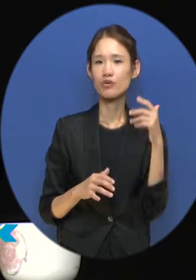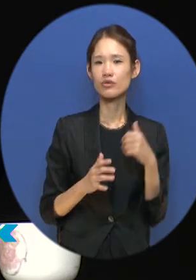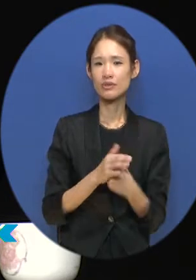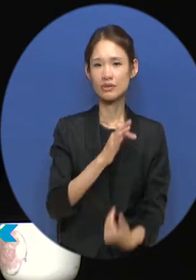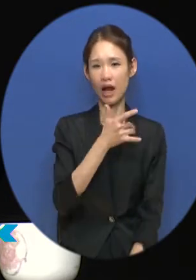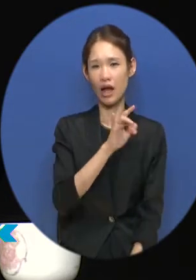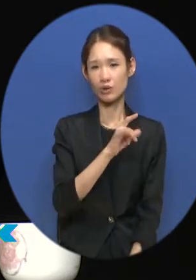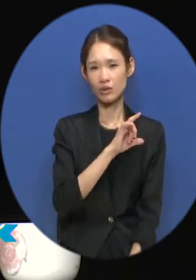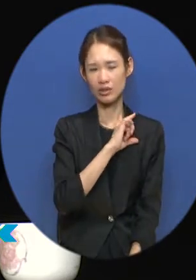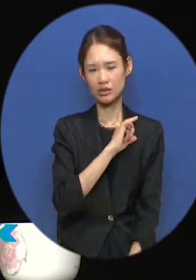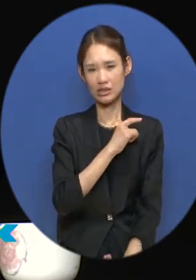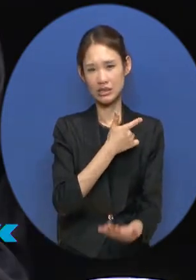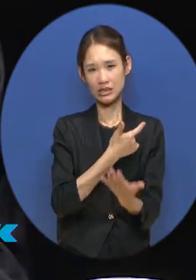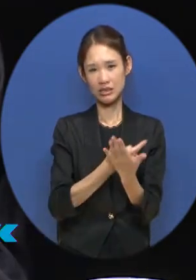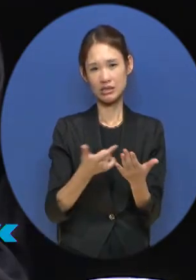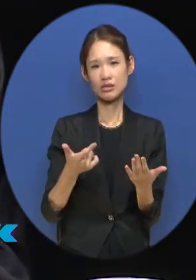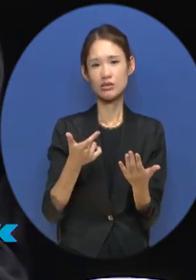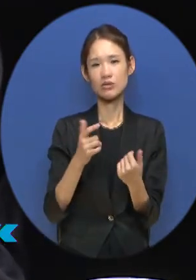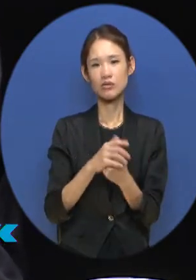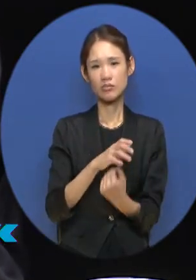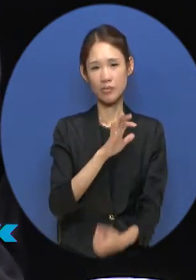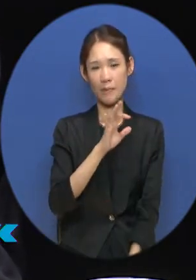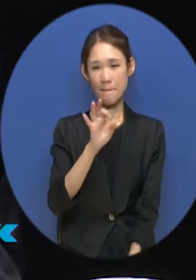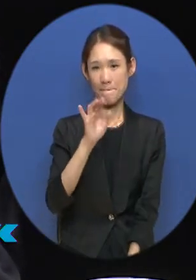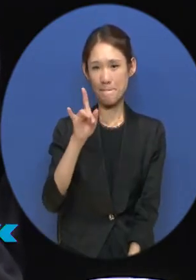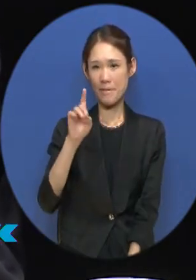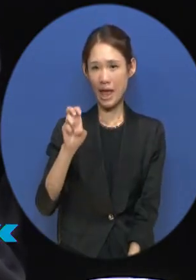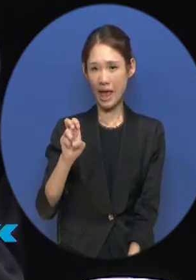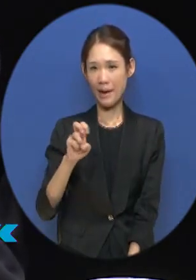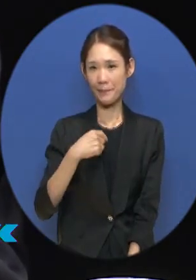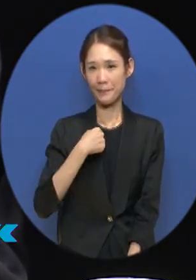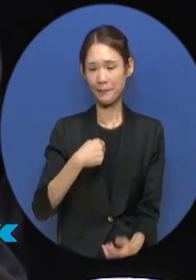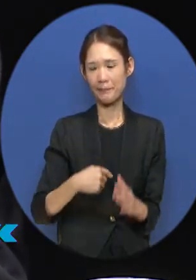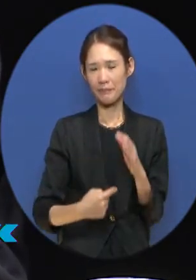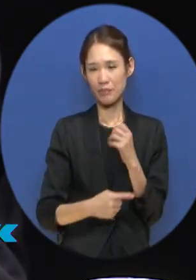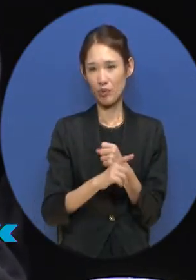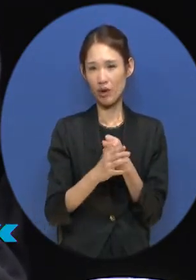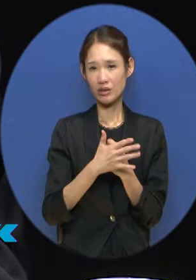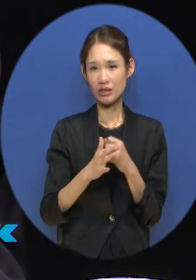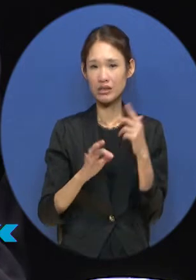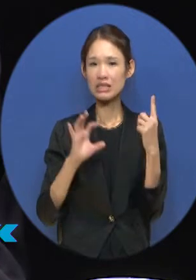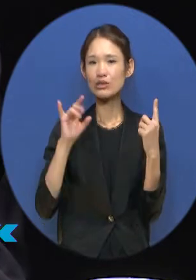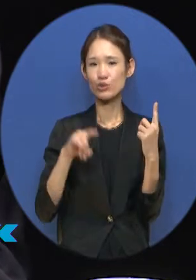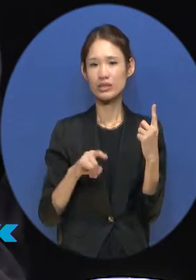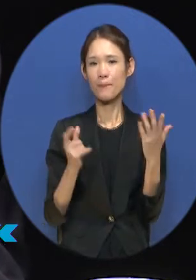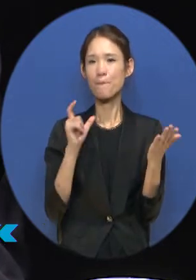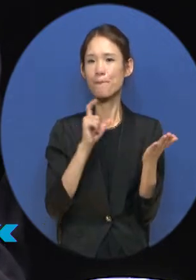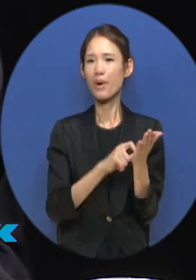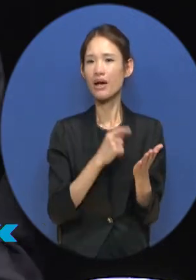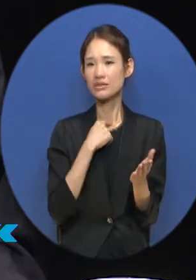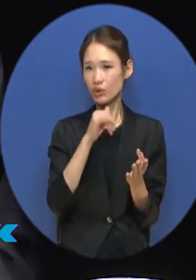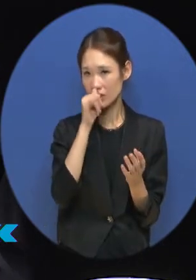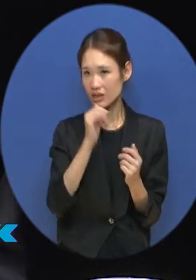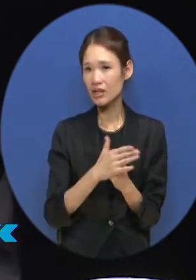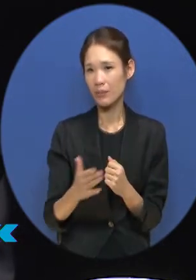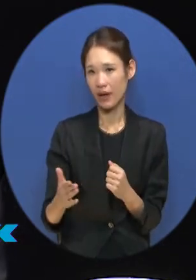문제가 돼가지고 네네. 사회적으로 문제가 돼서 이제 폐암 원인의 1위로 네네. 이제 등극한 경우가 있었기 때문에